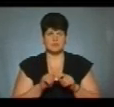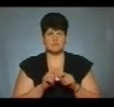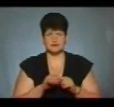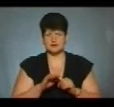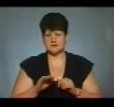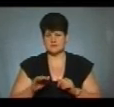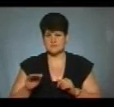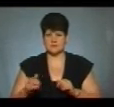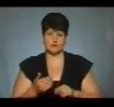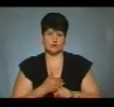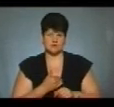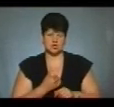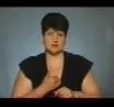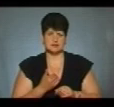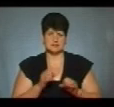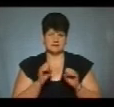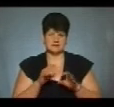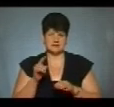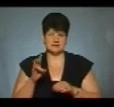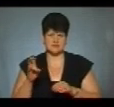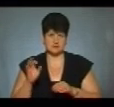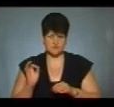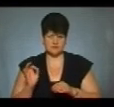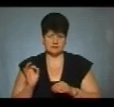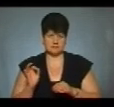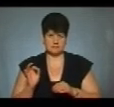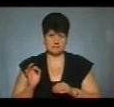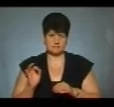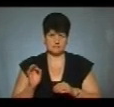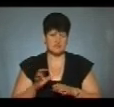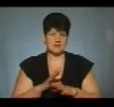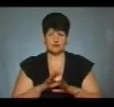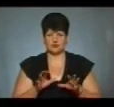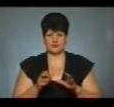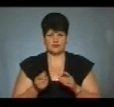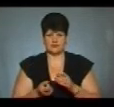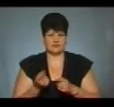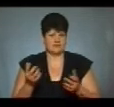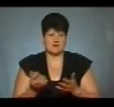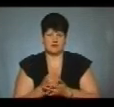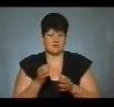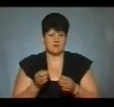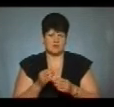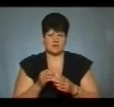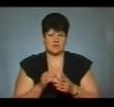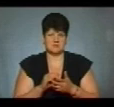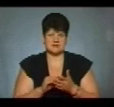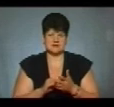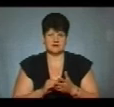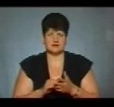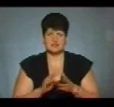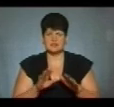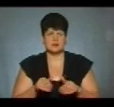учнів, які побажали здавати ЗНО. Не було не виявлено ніяких пристроїв для списування, маю на увазі, не